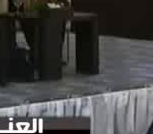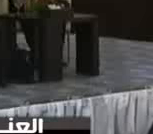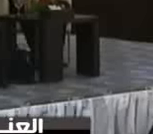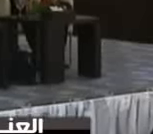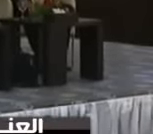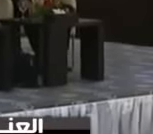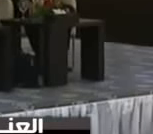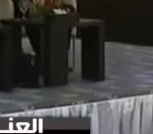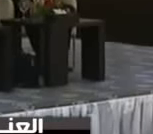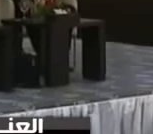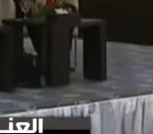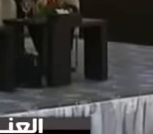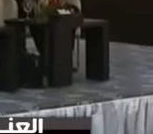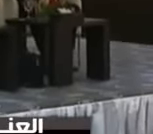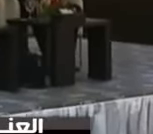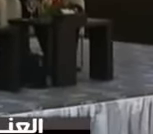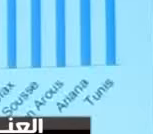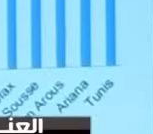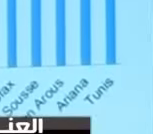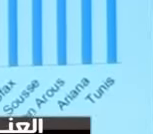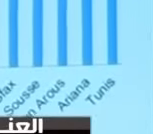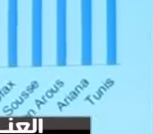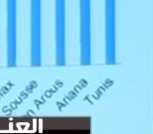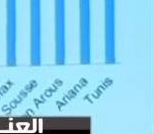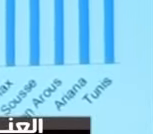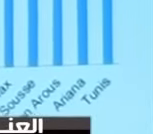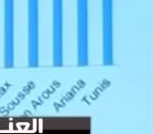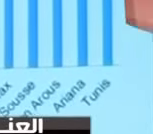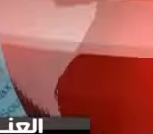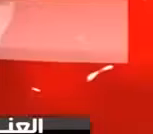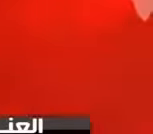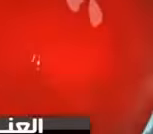في مشروع ميزانية المالية لسنة 17 و2000.